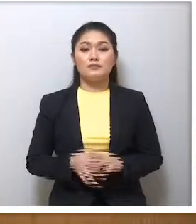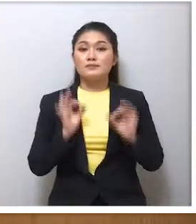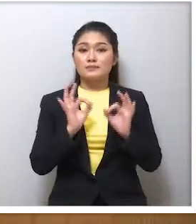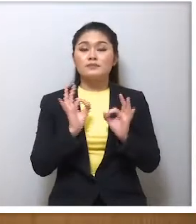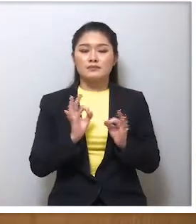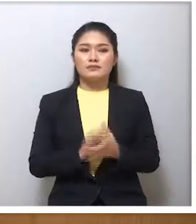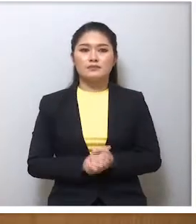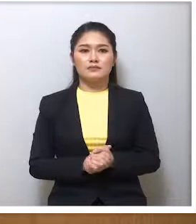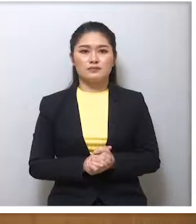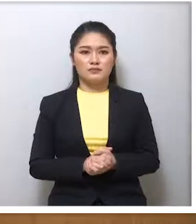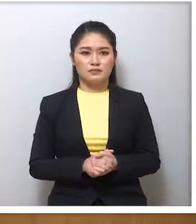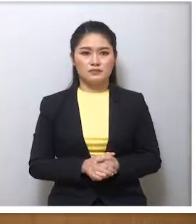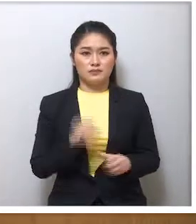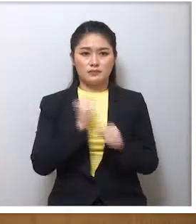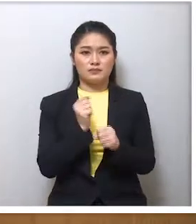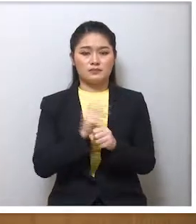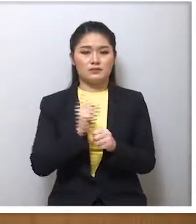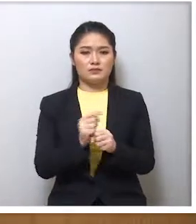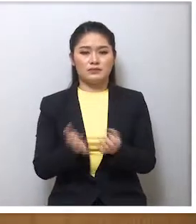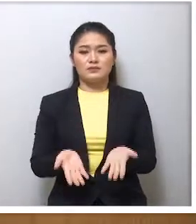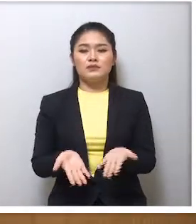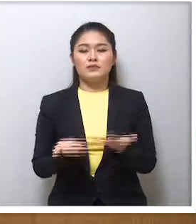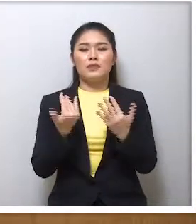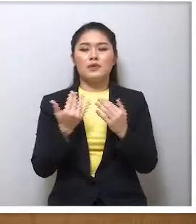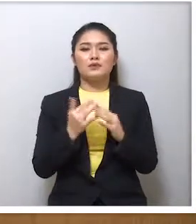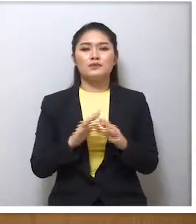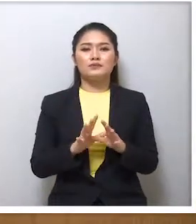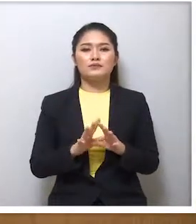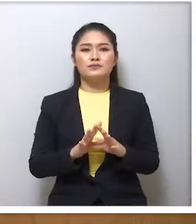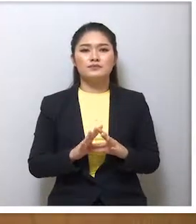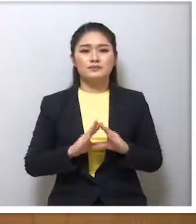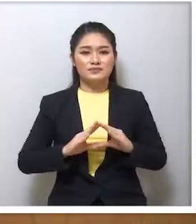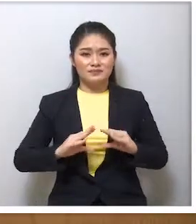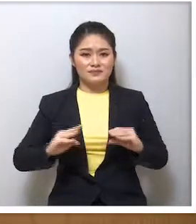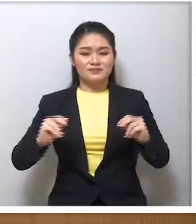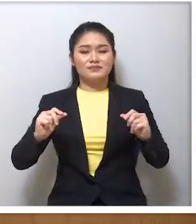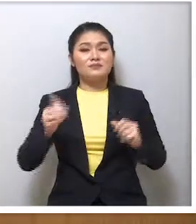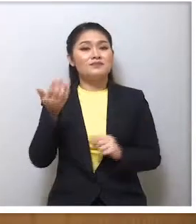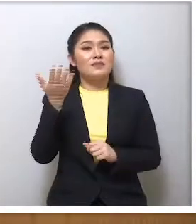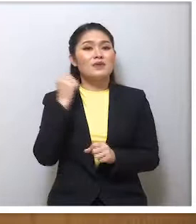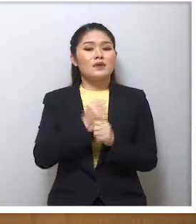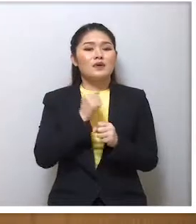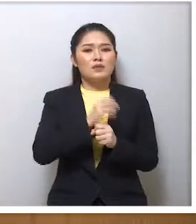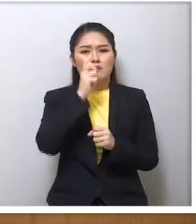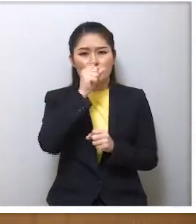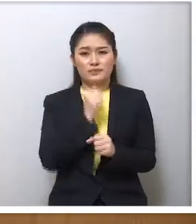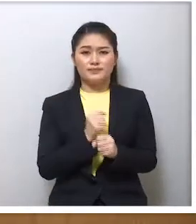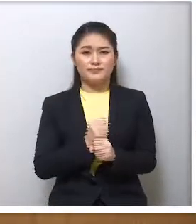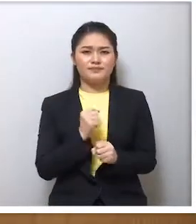โอเคครับทีนี้เราจะทำให้เขาสมูทมากกว่านี้นะครับแต่เมื่อกี้นี่ครูลองสมูทดู